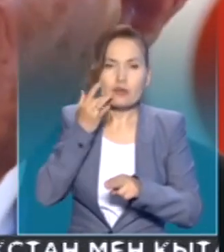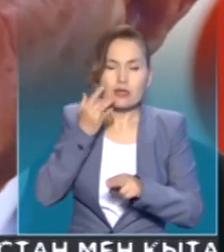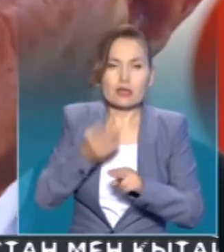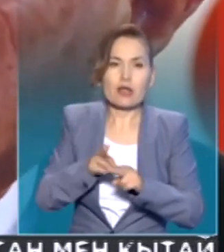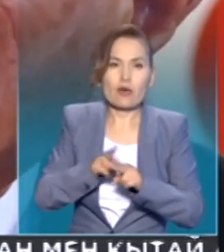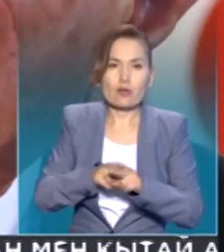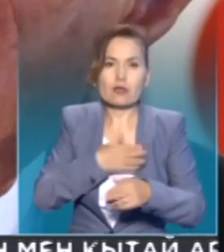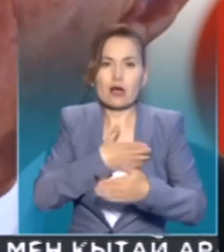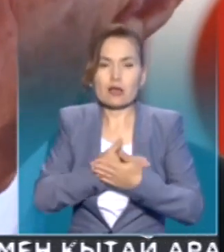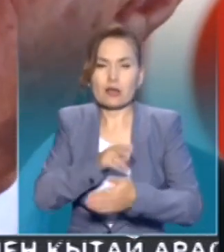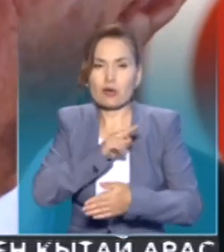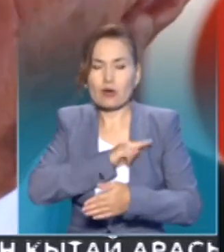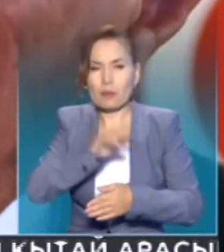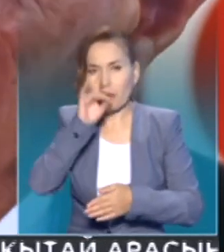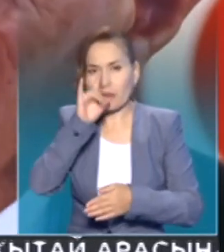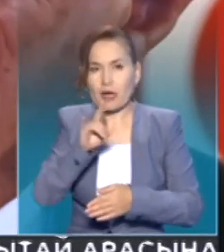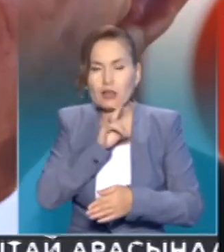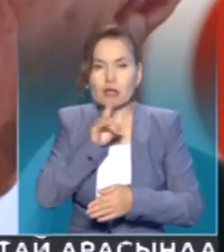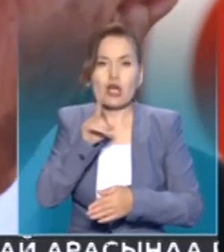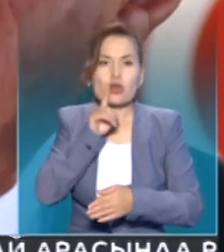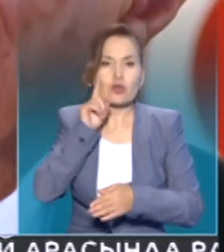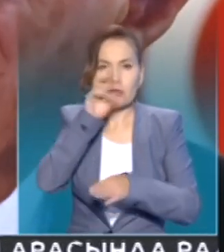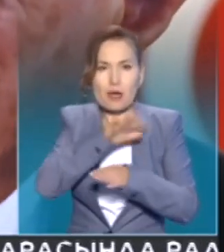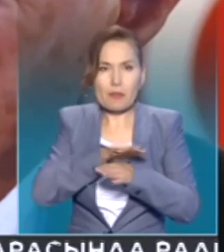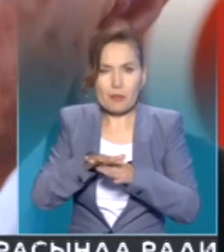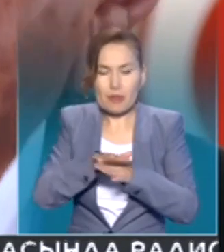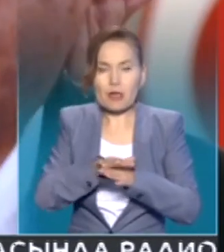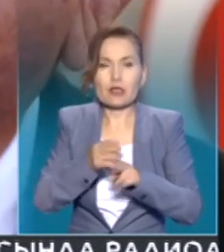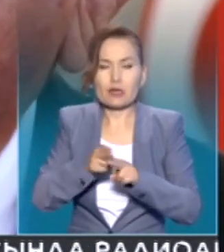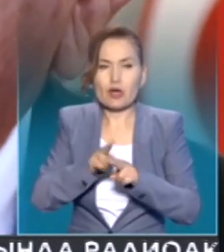партияға мүше болмауы. Қазақстан жас мемлекет болғанына